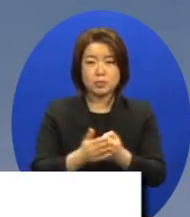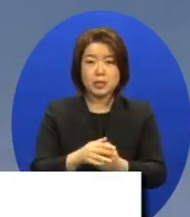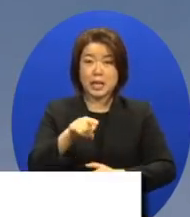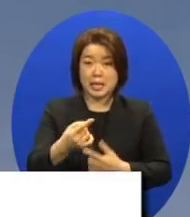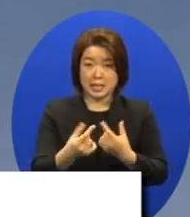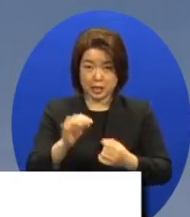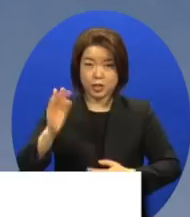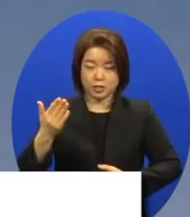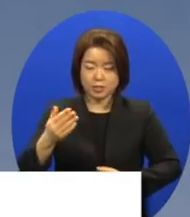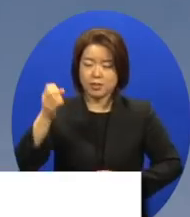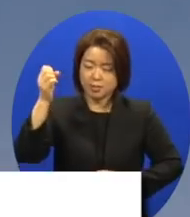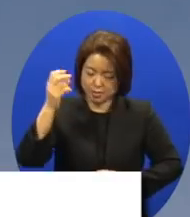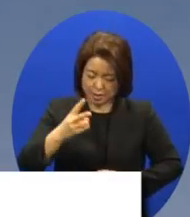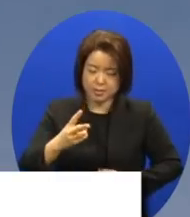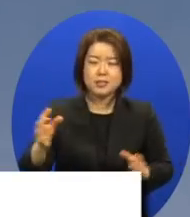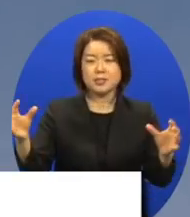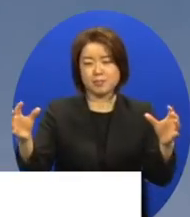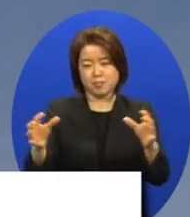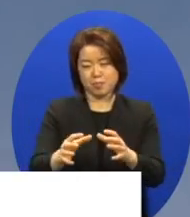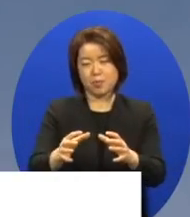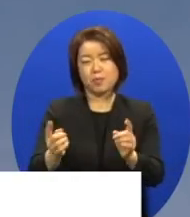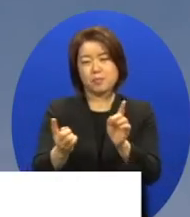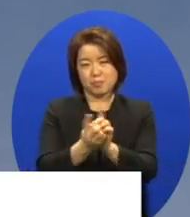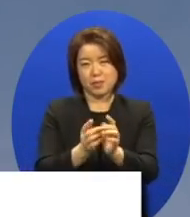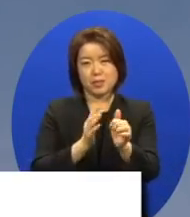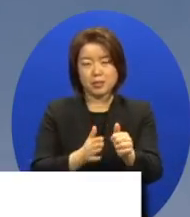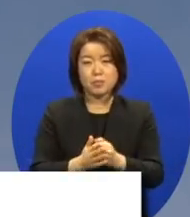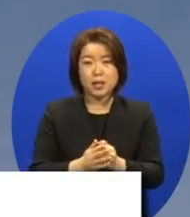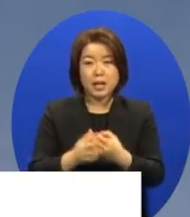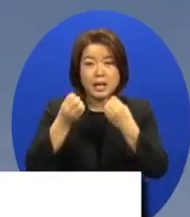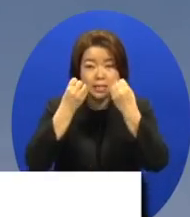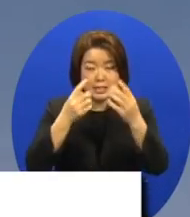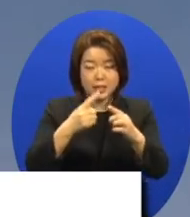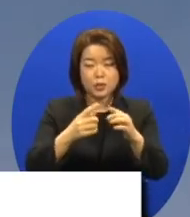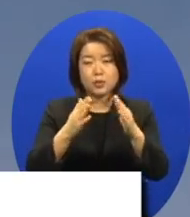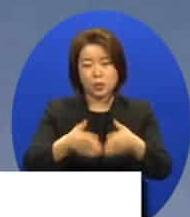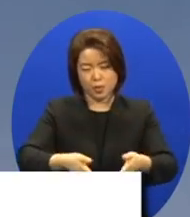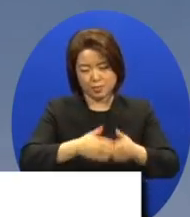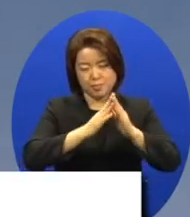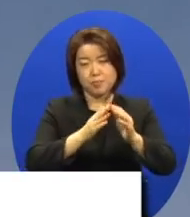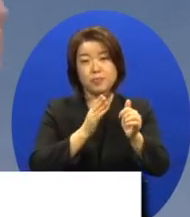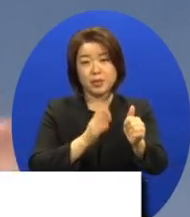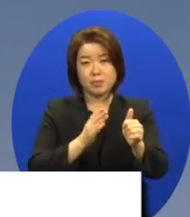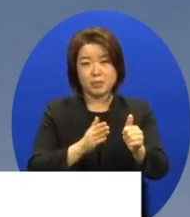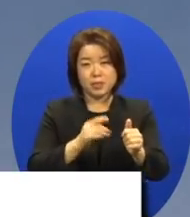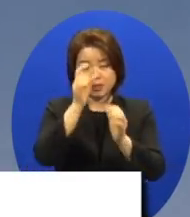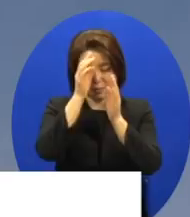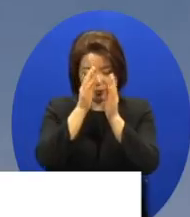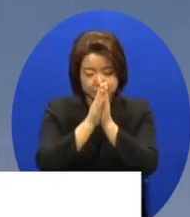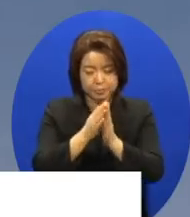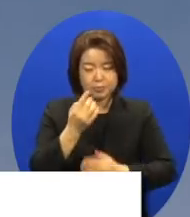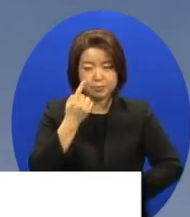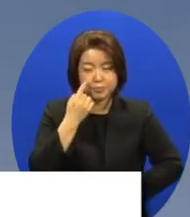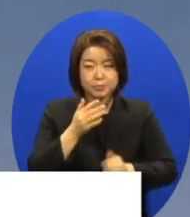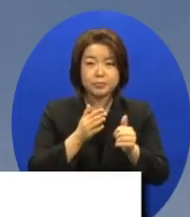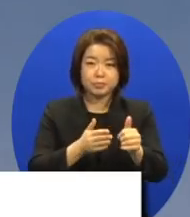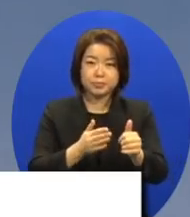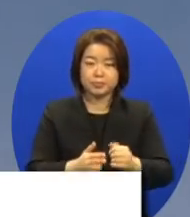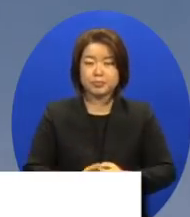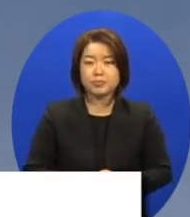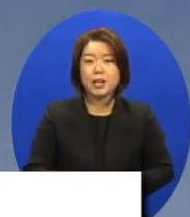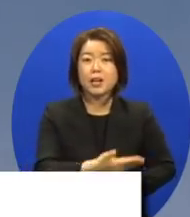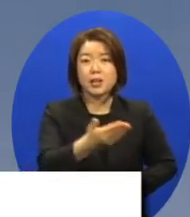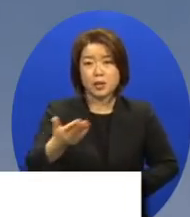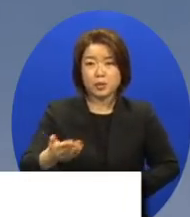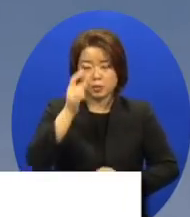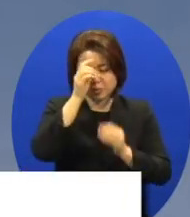되어서 우리 다시 만나 10시 다 그렇게 새로운 교회를 세우 10시 더 기도합시다 여러분